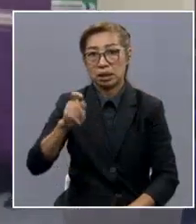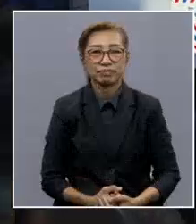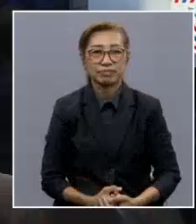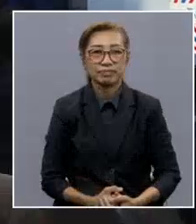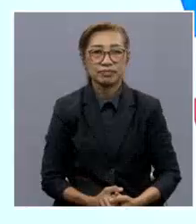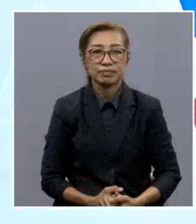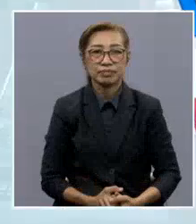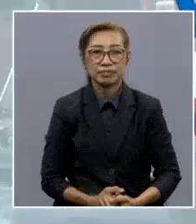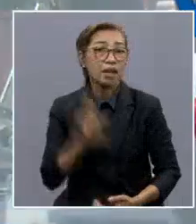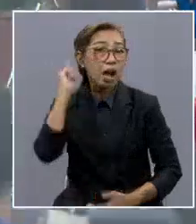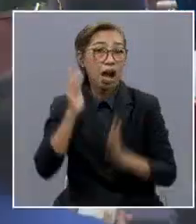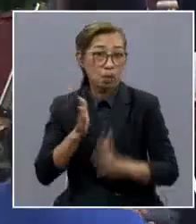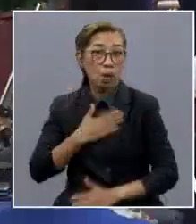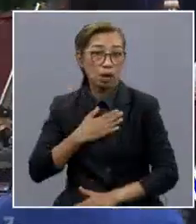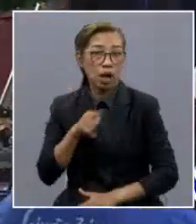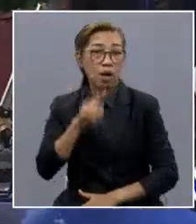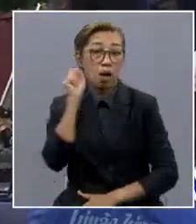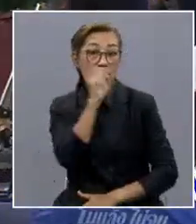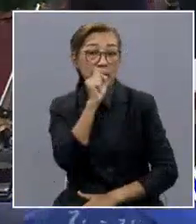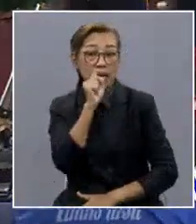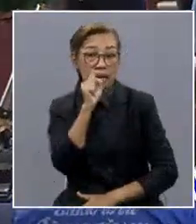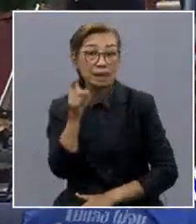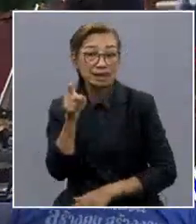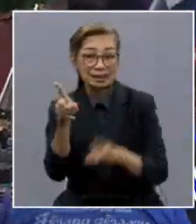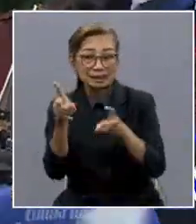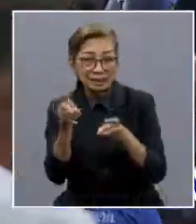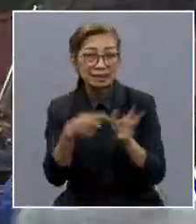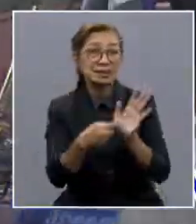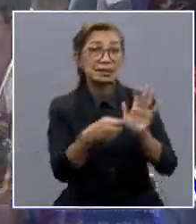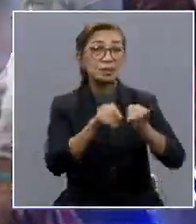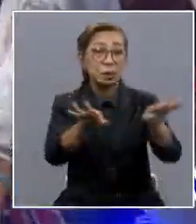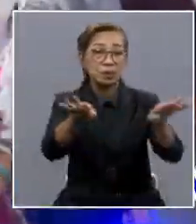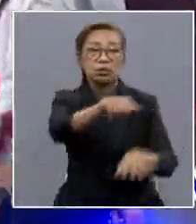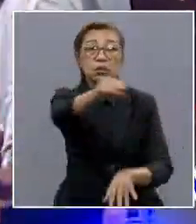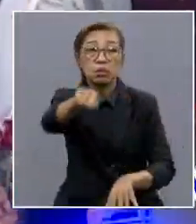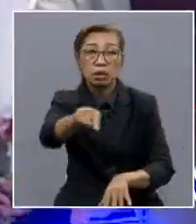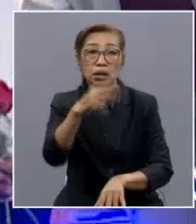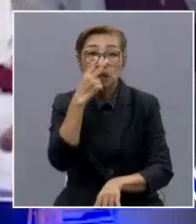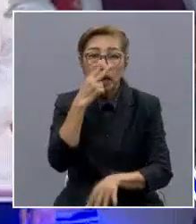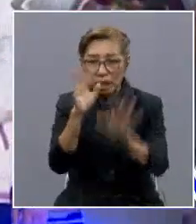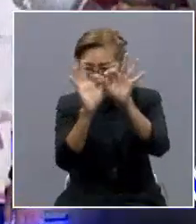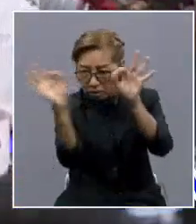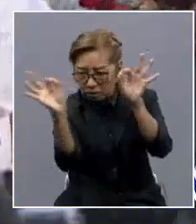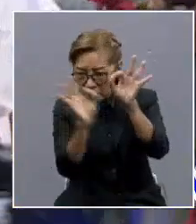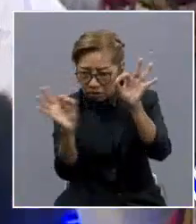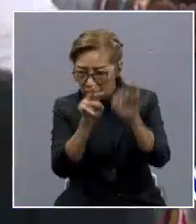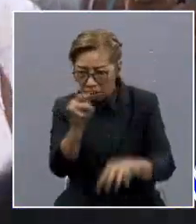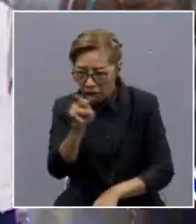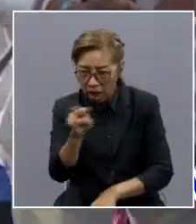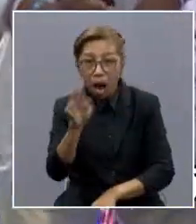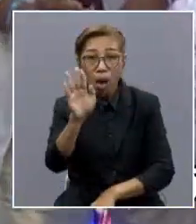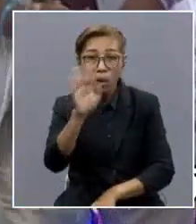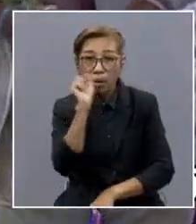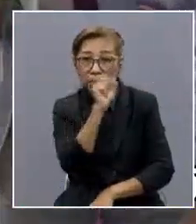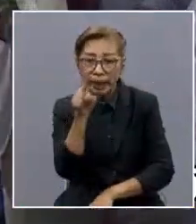นะครับทีมข่าวของเราอ่ะได้เฉพาะแค่เพลงมาเนี่ยนะครับทีนี้อยากจะให้ผู้ชมได้เห็นเนื้อหาแล้วก็เนื้อเพลงอะ